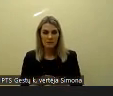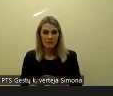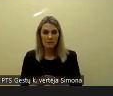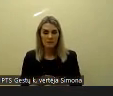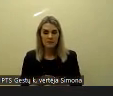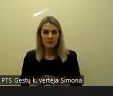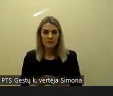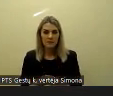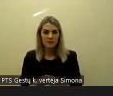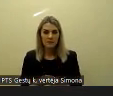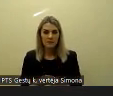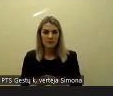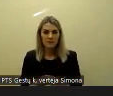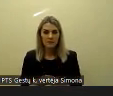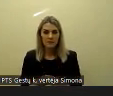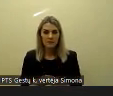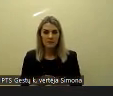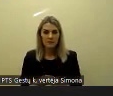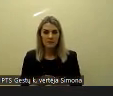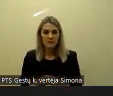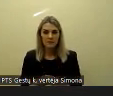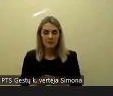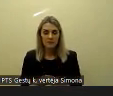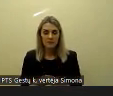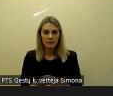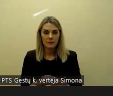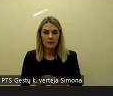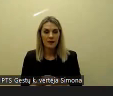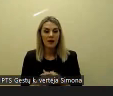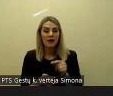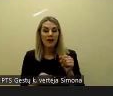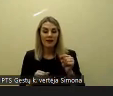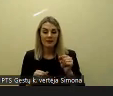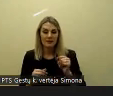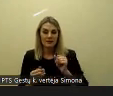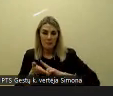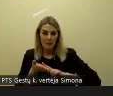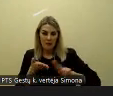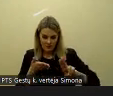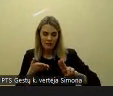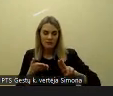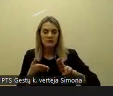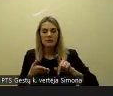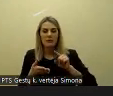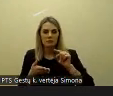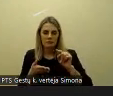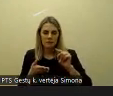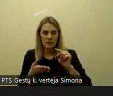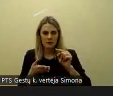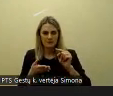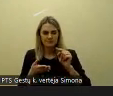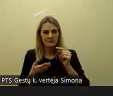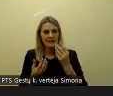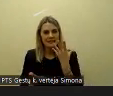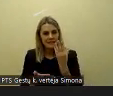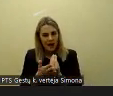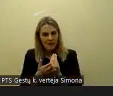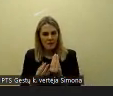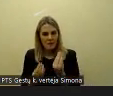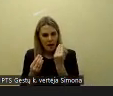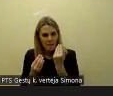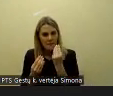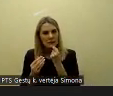Svarbu, kad dalykų specialistai būtų aukščiau savo dalykų, kad jie peržengtų savo dalyko